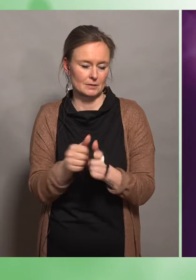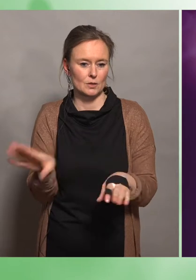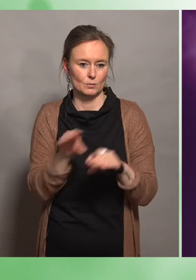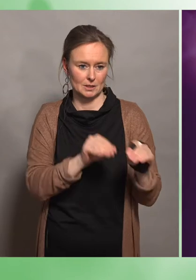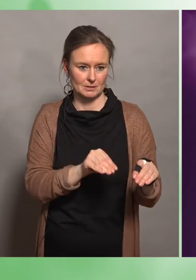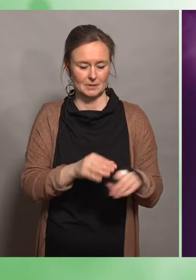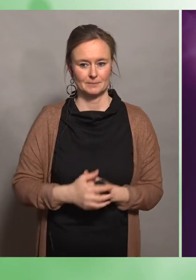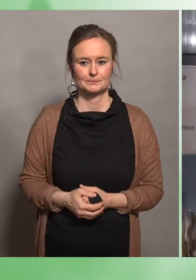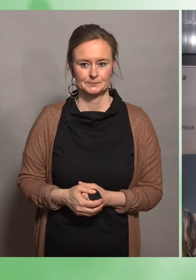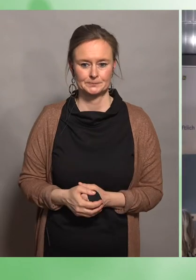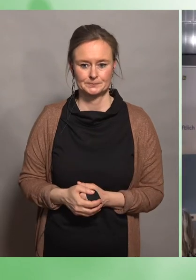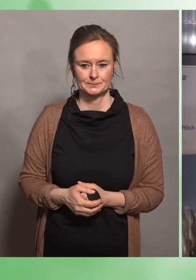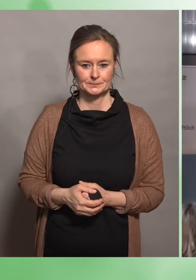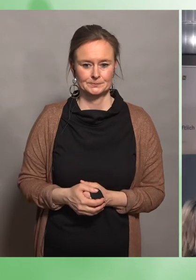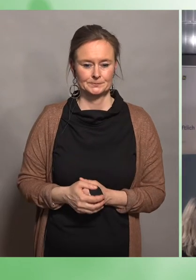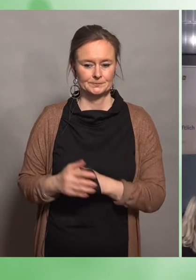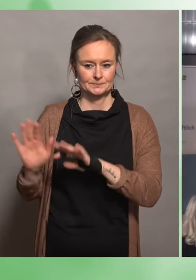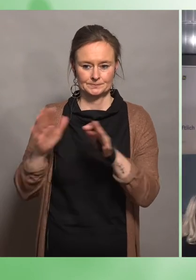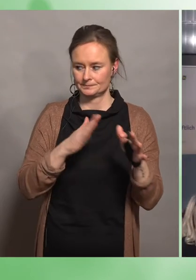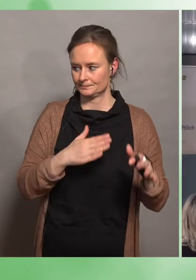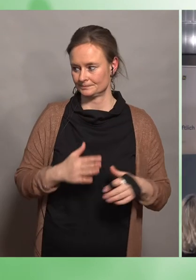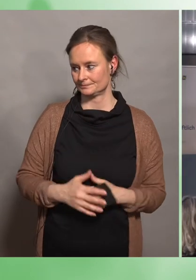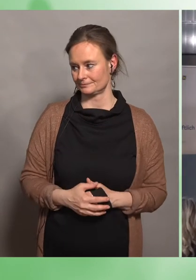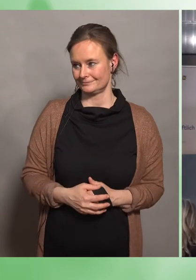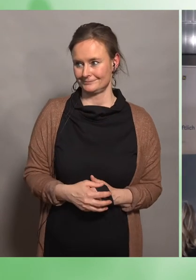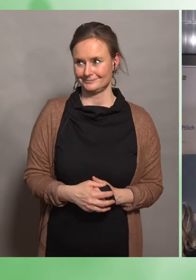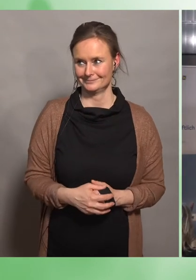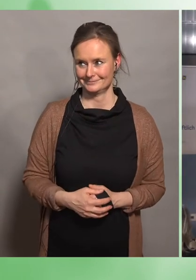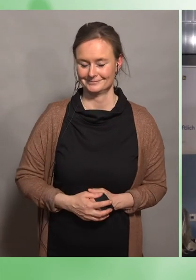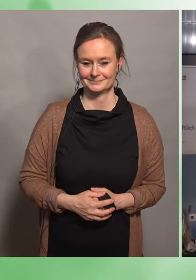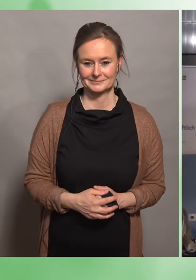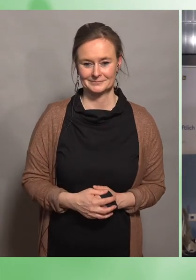Da kann man ruhig einmal applaudieren, würde ich sagen. Sehr schön, vielen Dank.